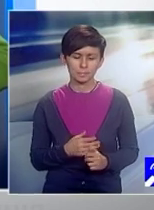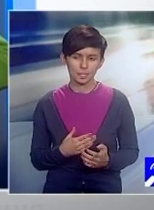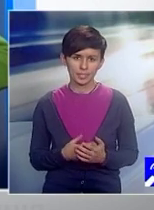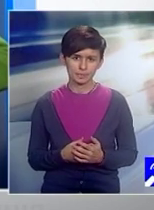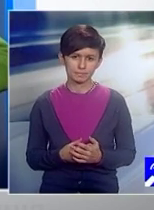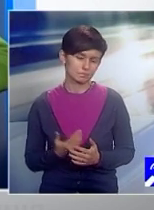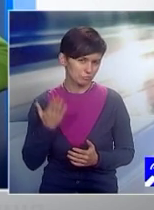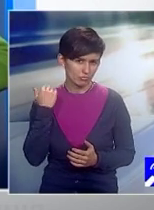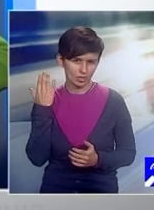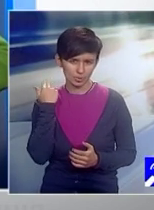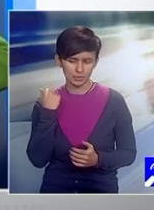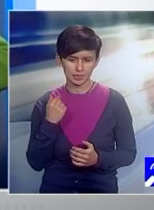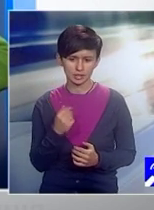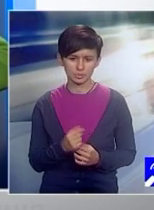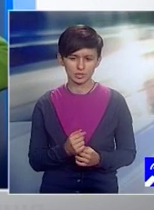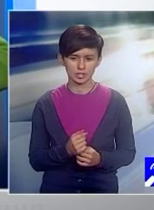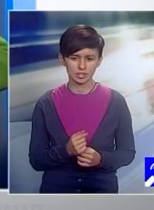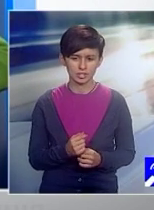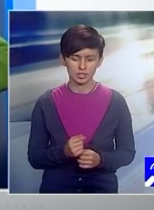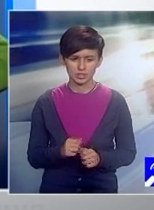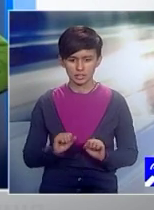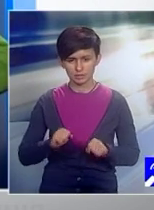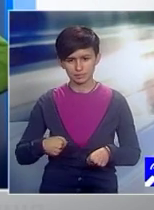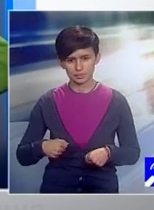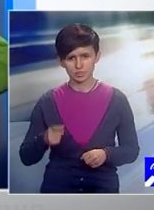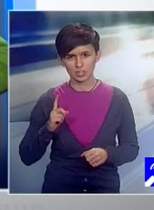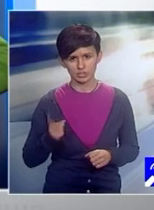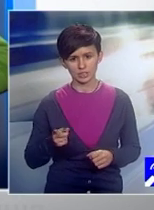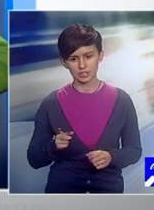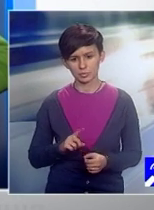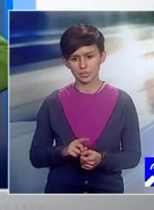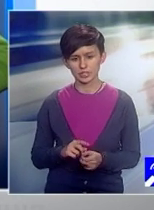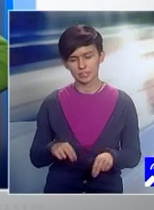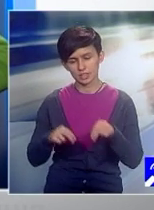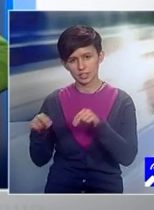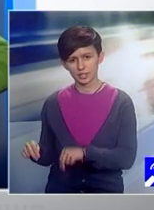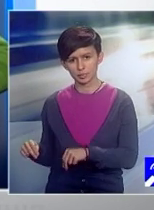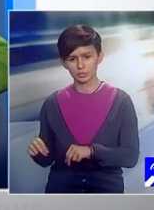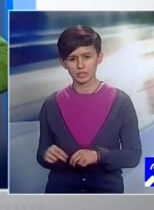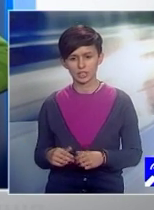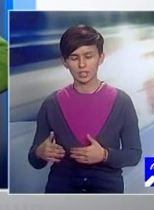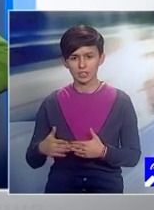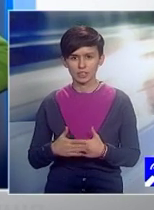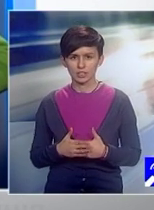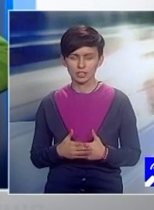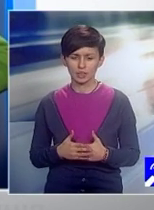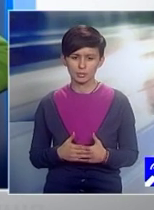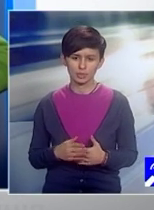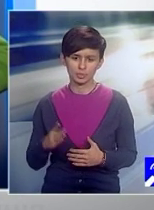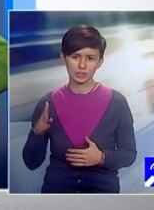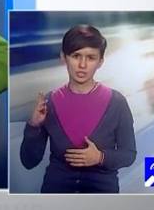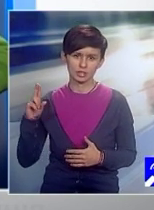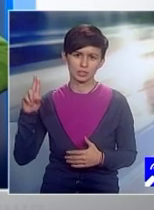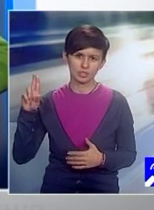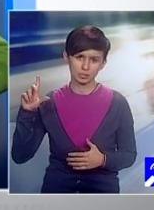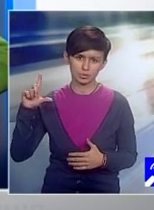a Imperiului Otoman, atunci Delta Dunării a trebuit să-i relocheze înspre Bulgaria pentru că erau mult prea războinici decât